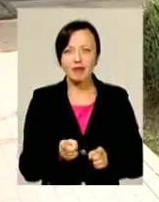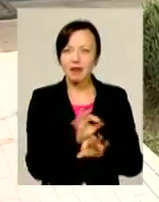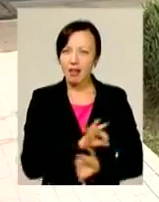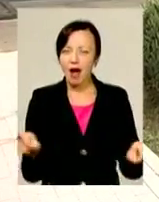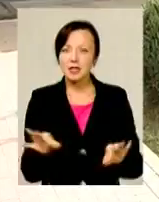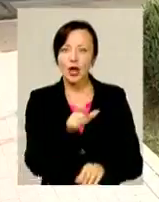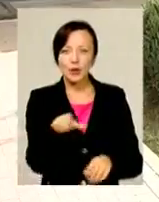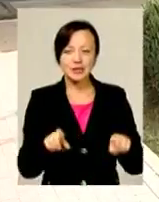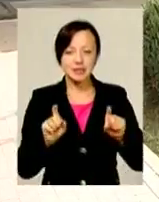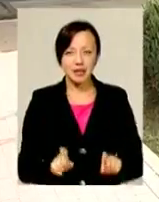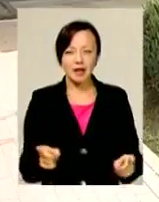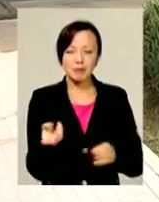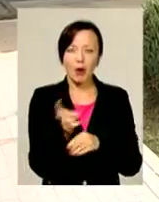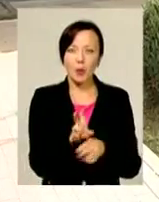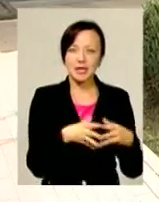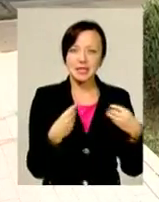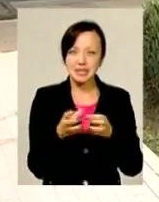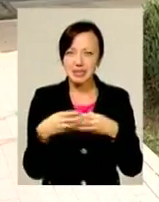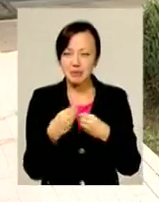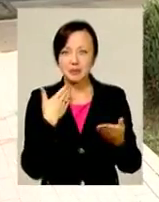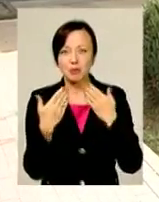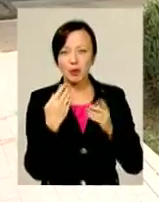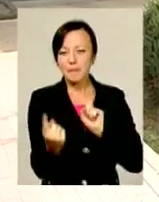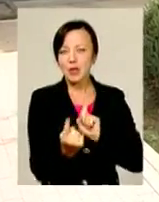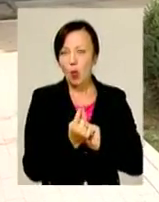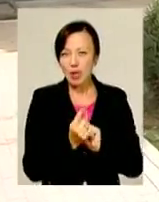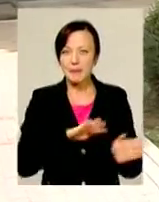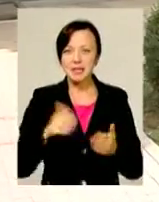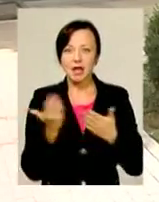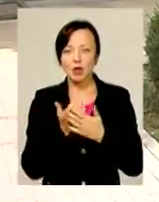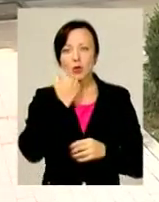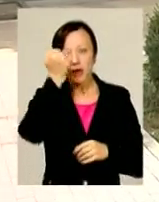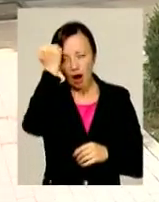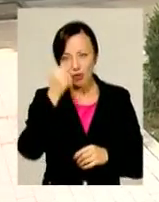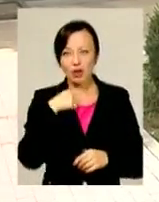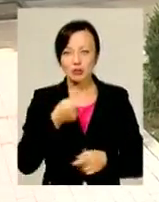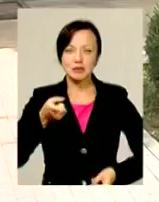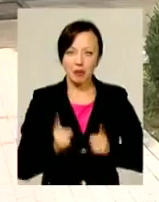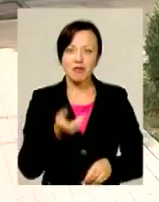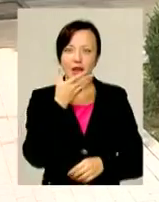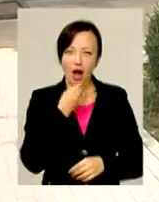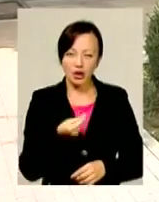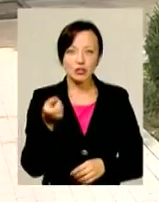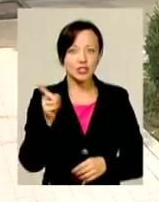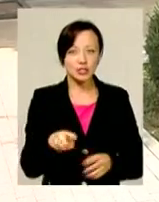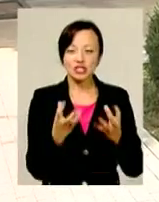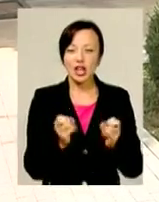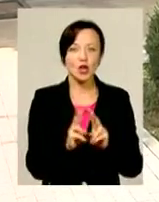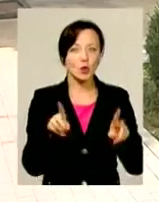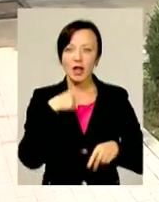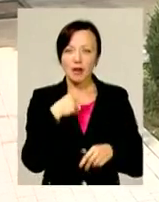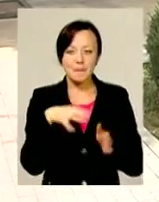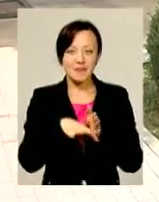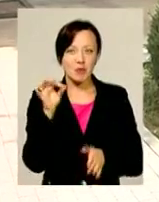Люди сидять, люди приходять з сім'ями, люди спілкуються, підходять після показу, дякують, кажуть, що справді гарно. До речі, ще ніхто ніколи не казав, що